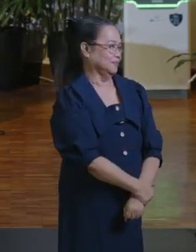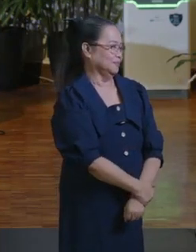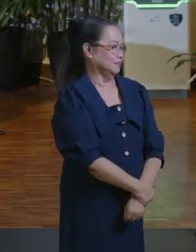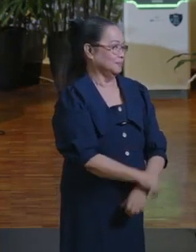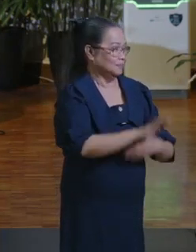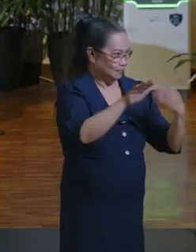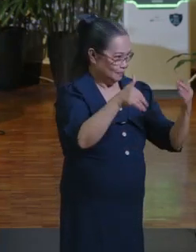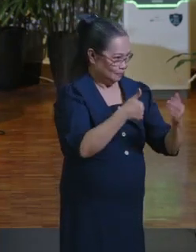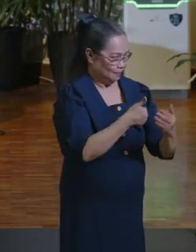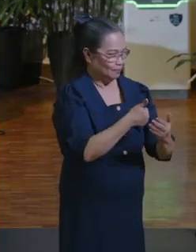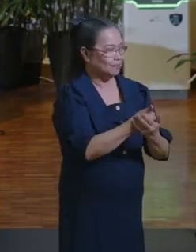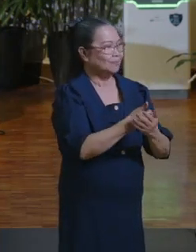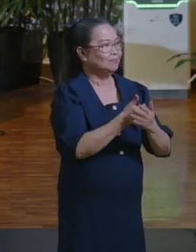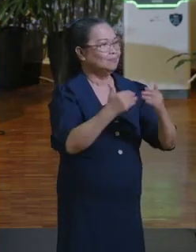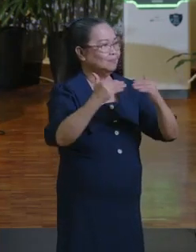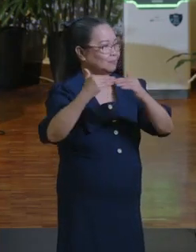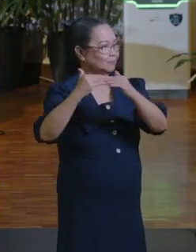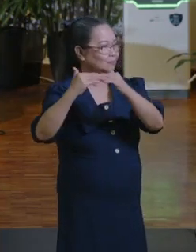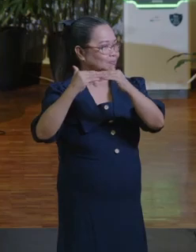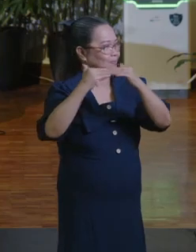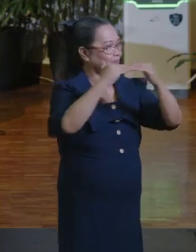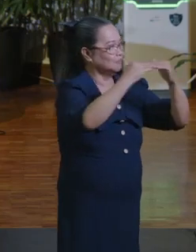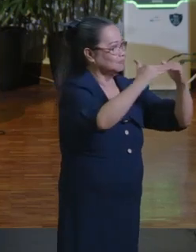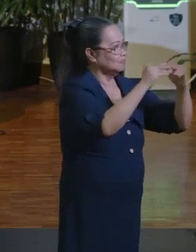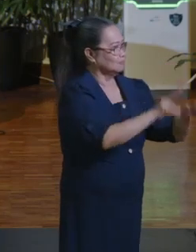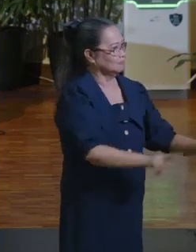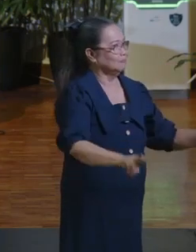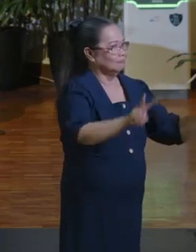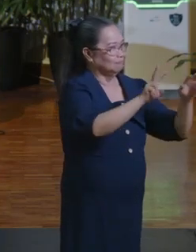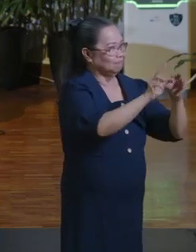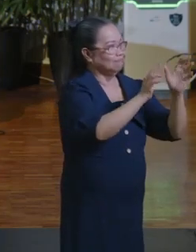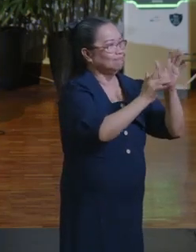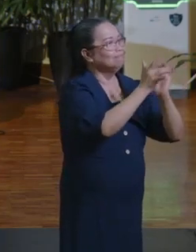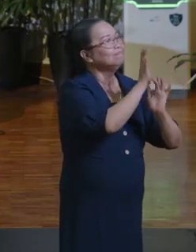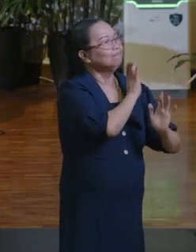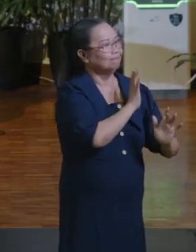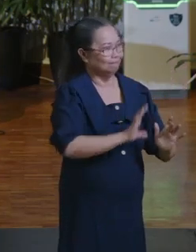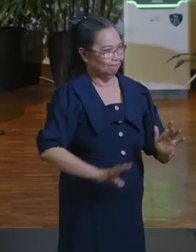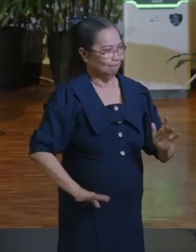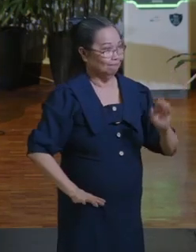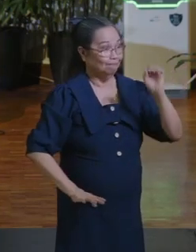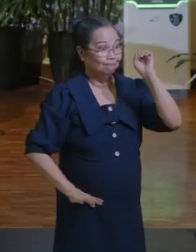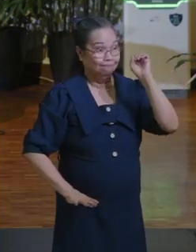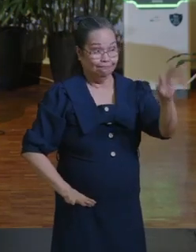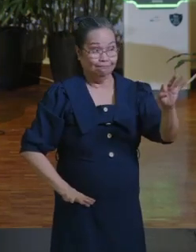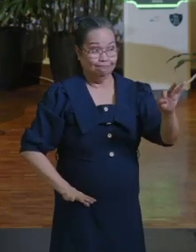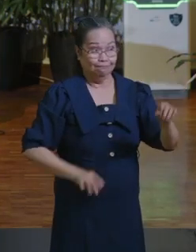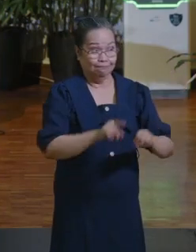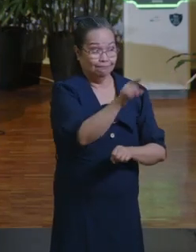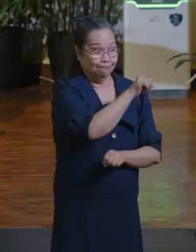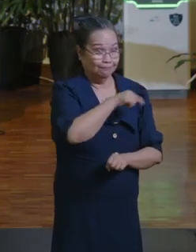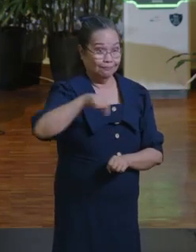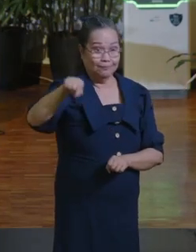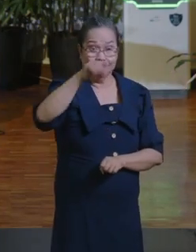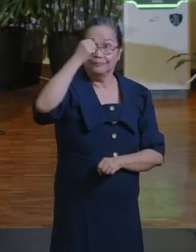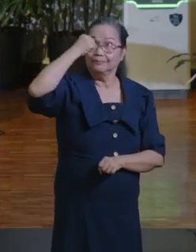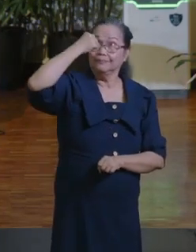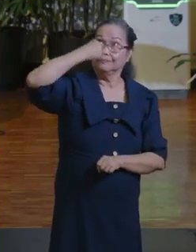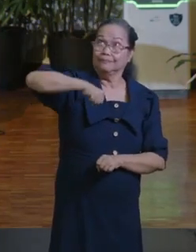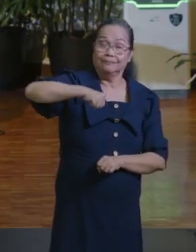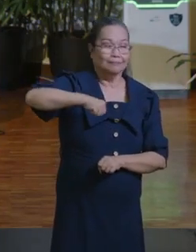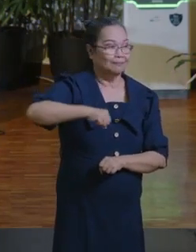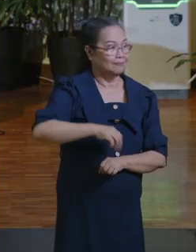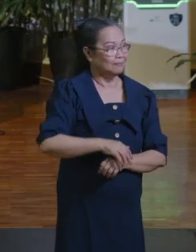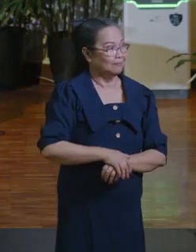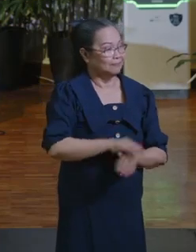All should be treated equally valuable in Christ. At kapag ating violate ito, ang tawag po doon